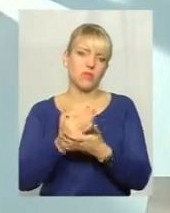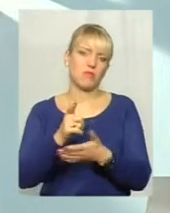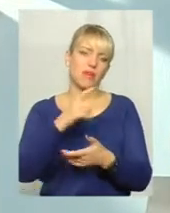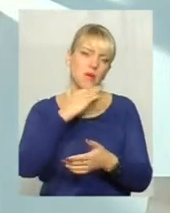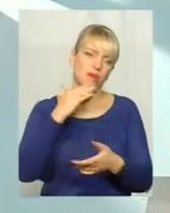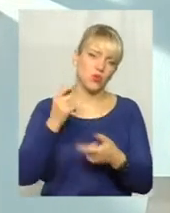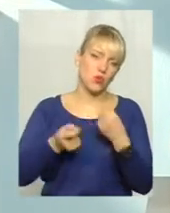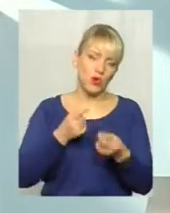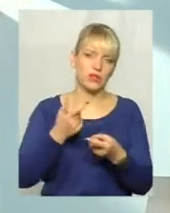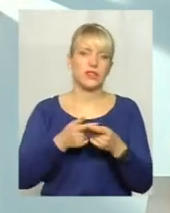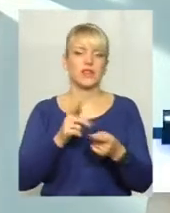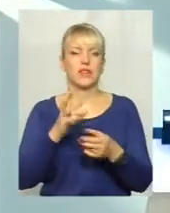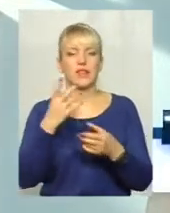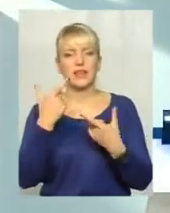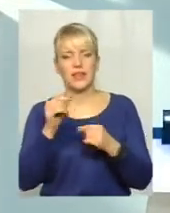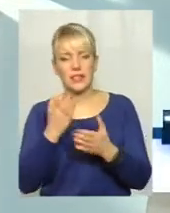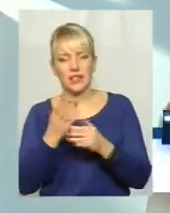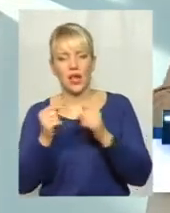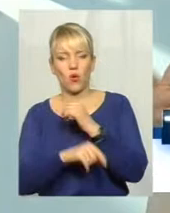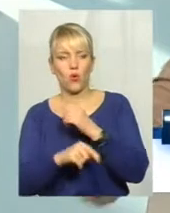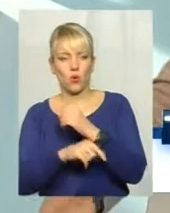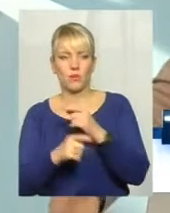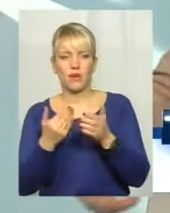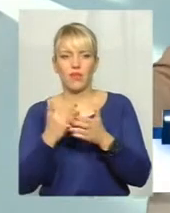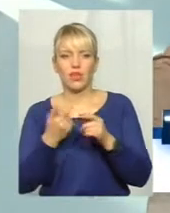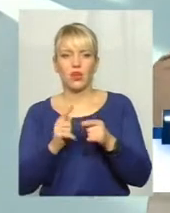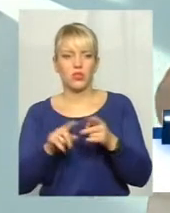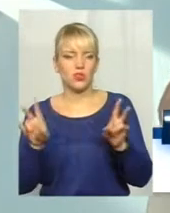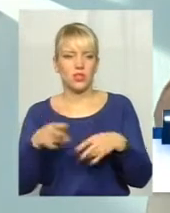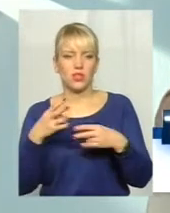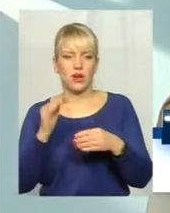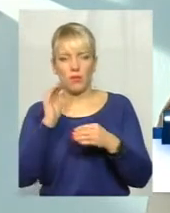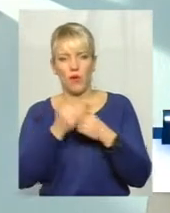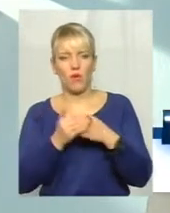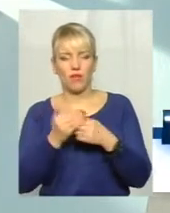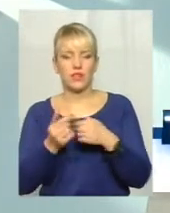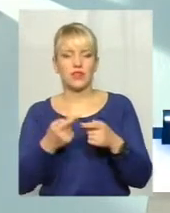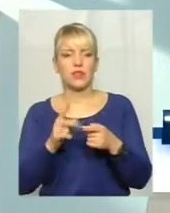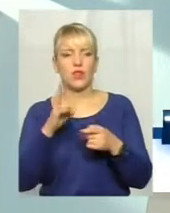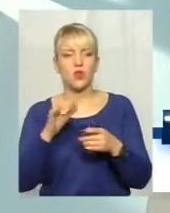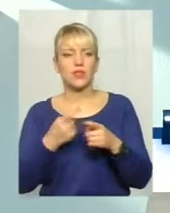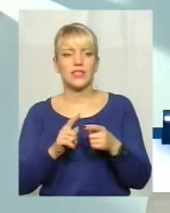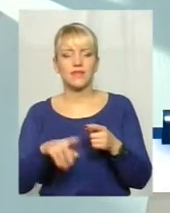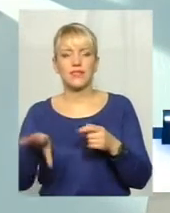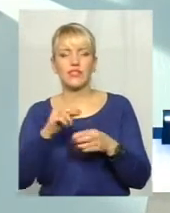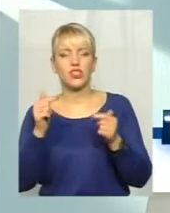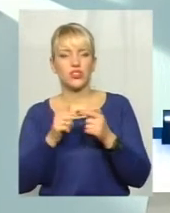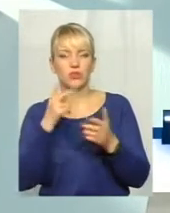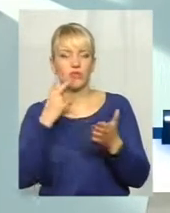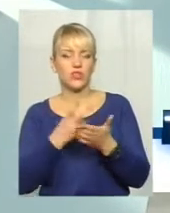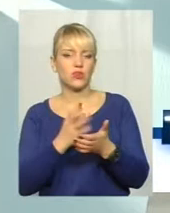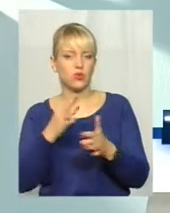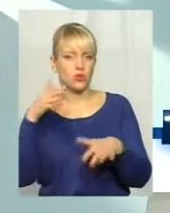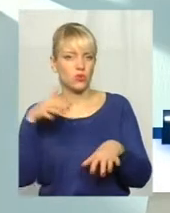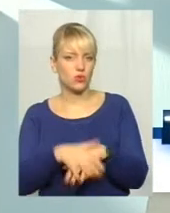там теж є корупція, ну нічого не потрібно ховатися. Тобто ми знаємо, коли виписують спеціальні умови під якусь, але зато це все дуже чітко видно і одразу